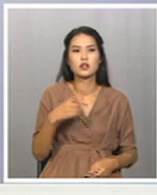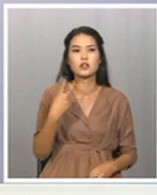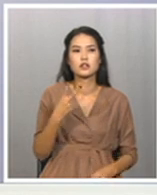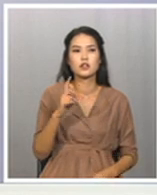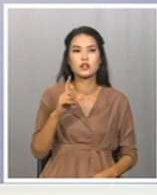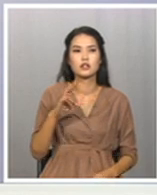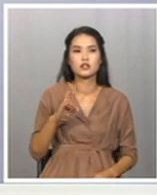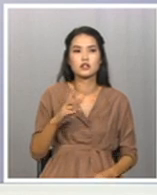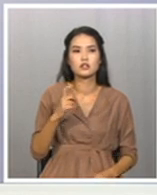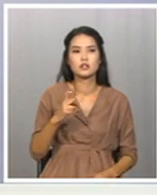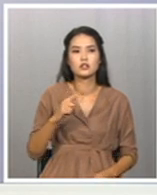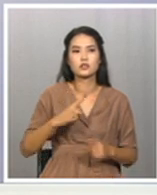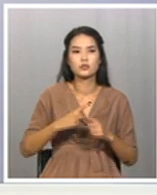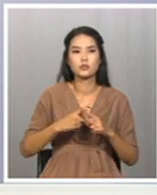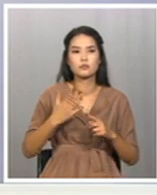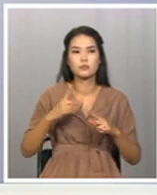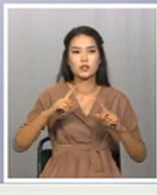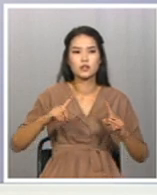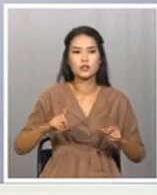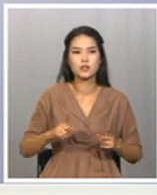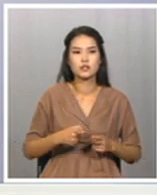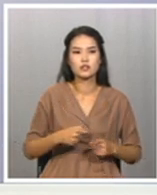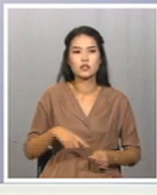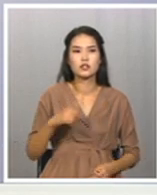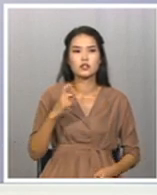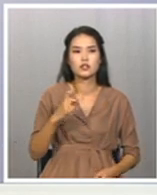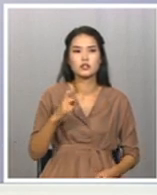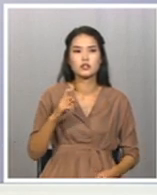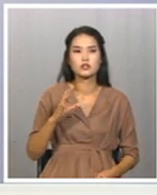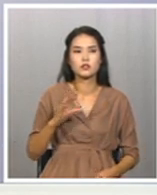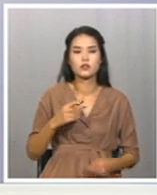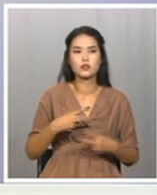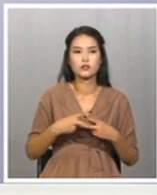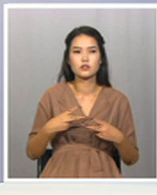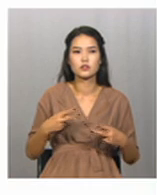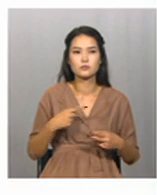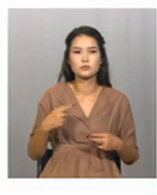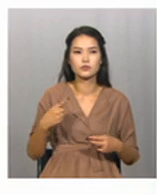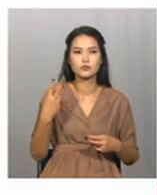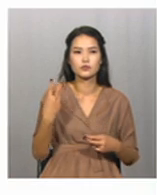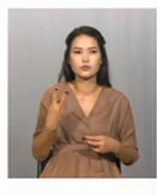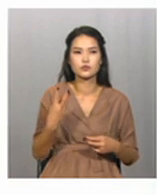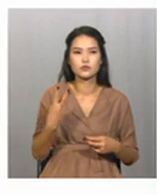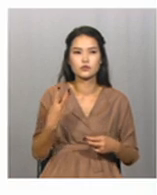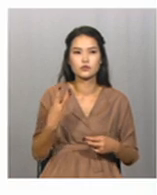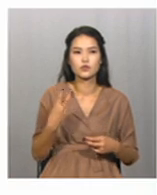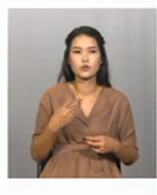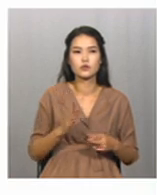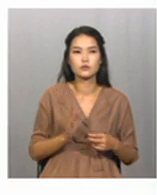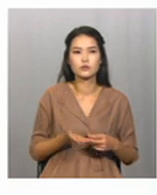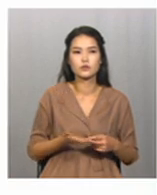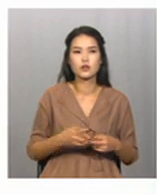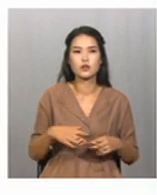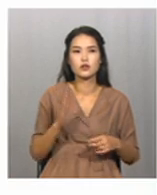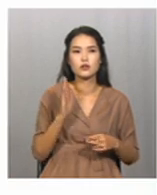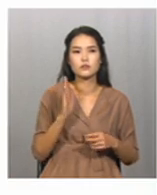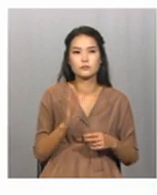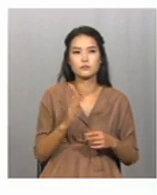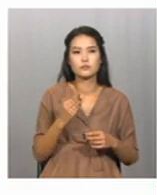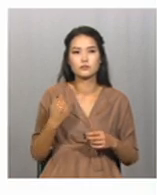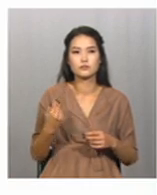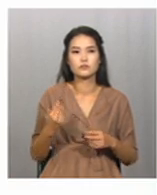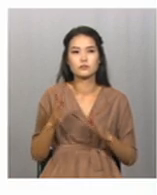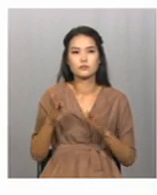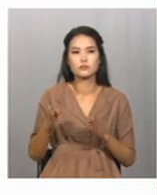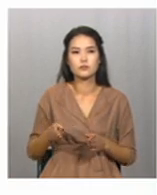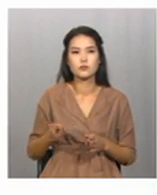2 көбейтілген X қосылған 5-тің натурал логарифмі. Мұндағы X0 минус 3-ке тең.